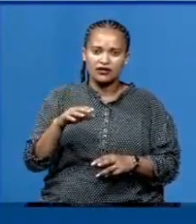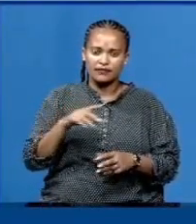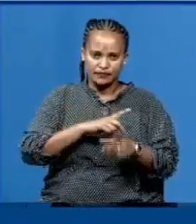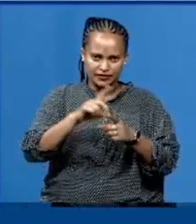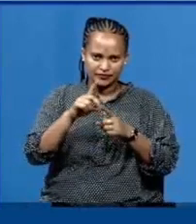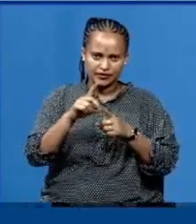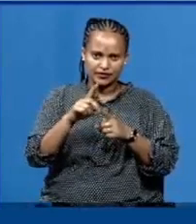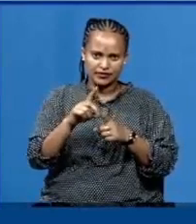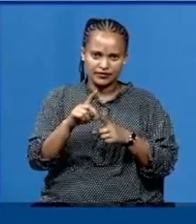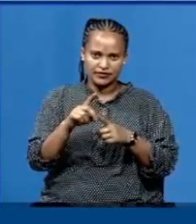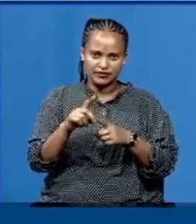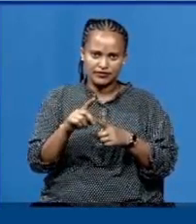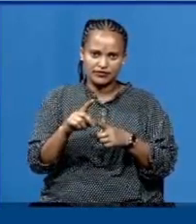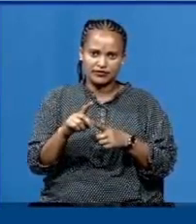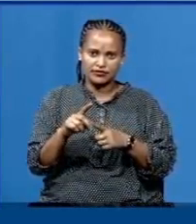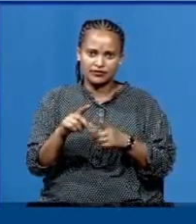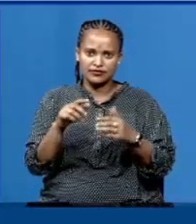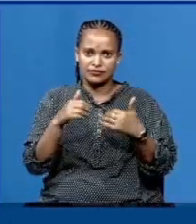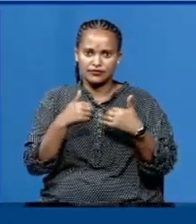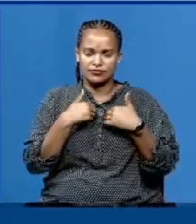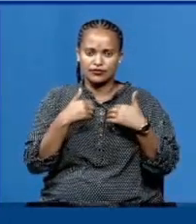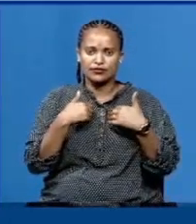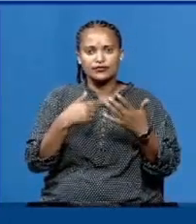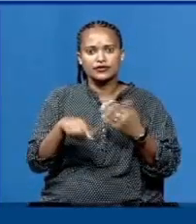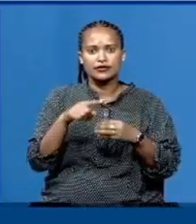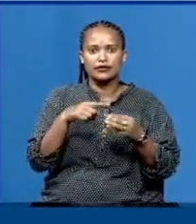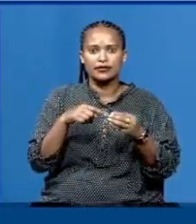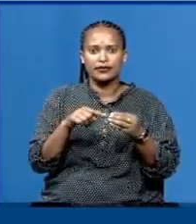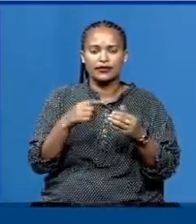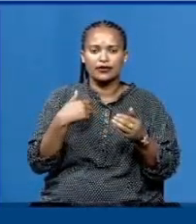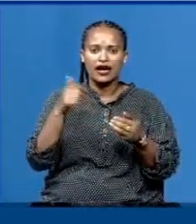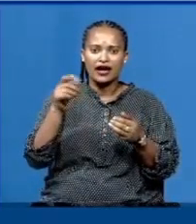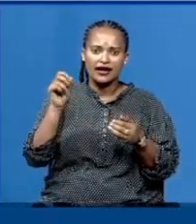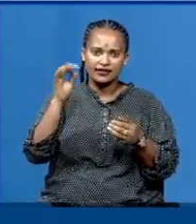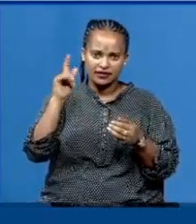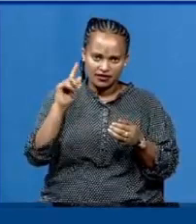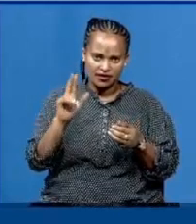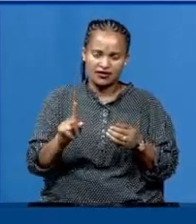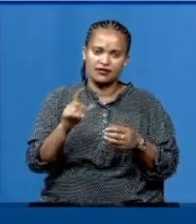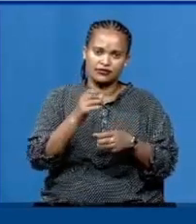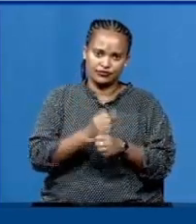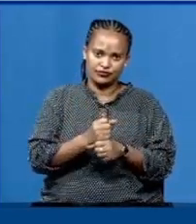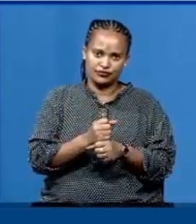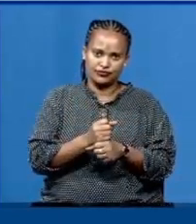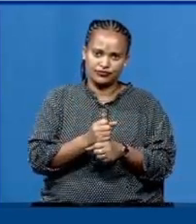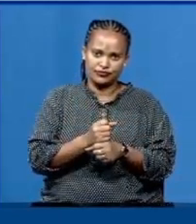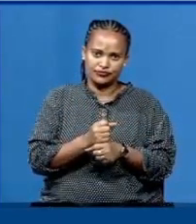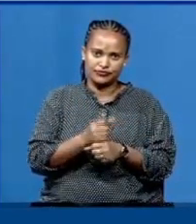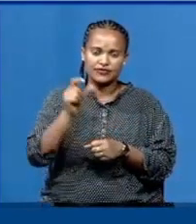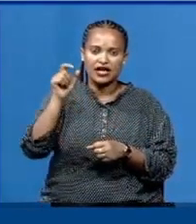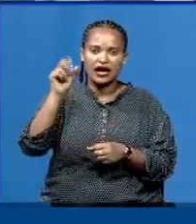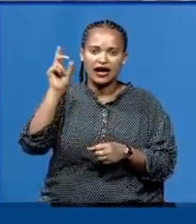መስመር ሃገር ኣለኹማ ዋዓትለ ንባልገና ካብ ዓሊተና ከዓ ዓይጋ ከባቢ ሒዙ ካብ